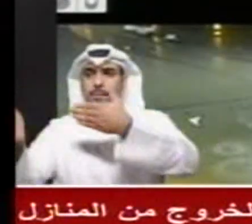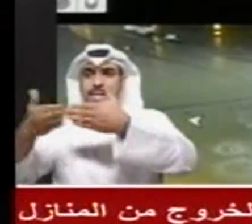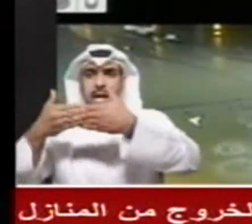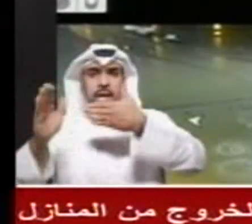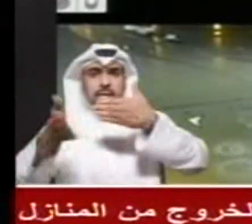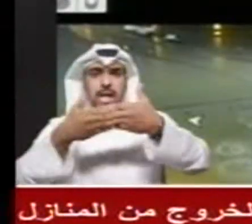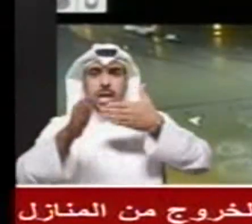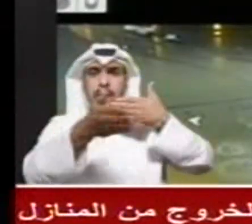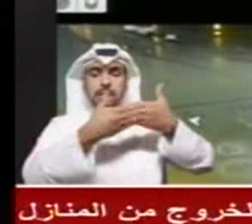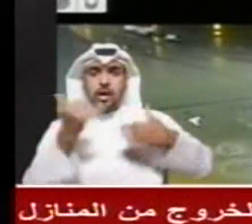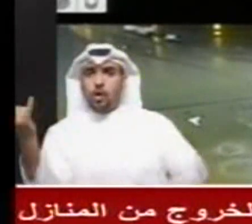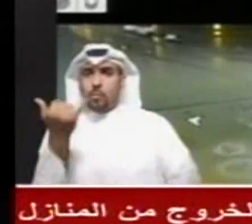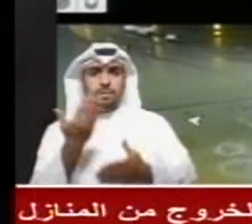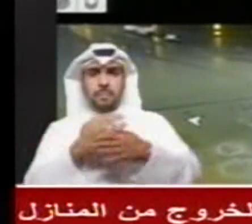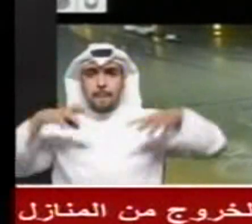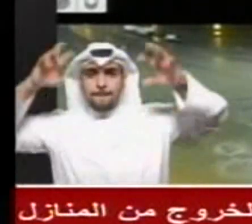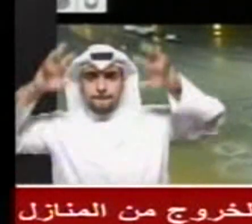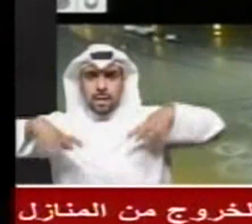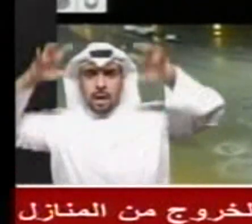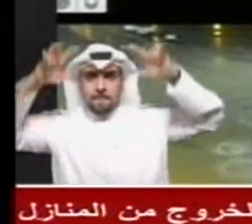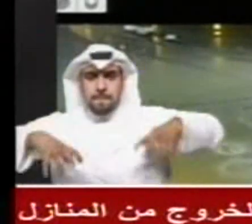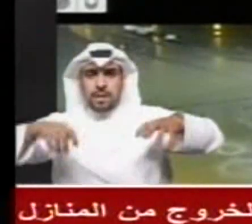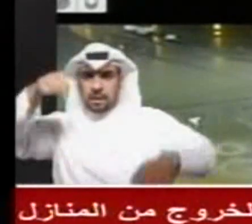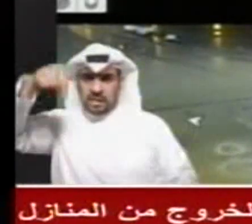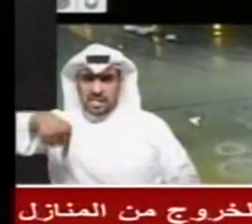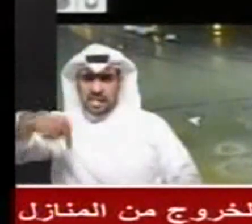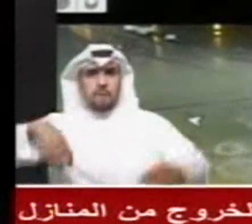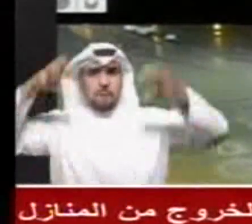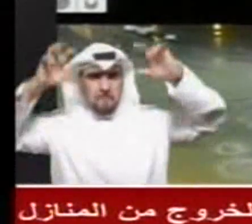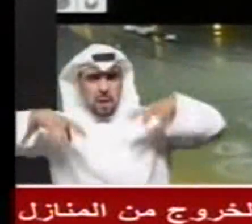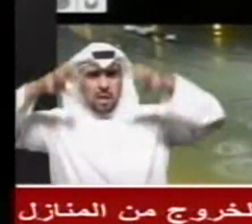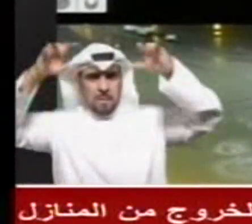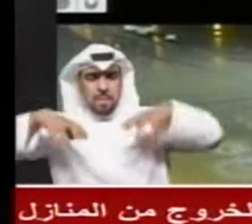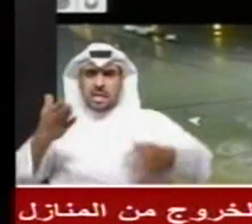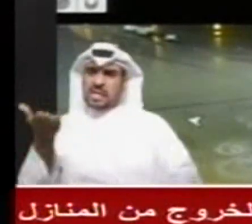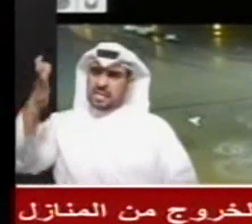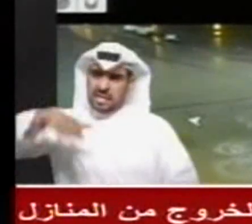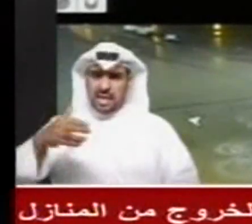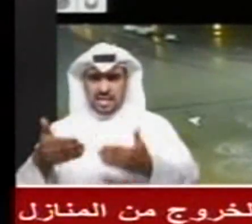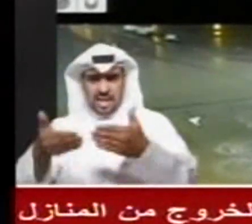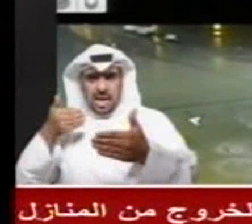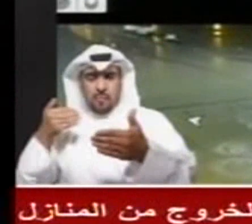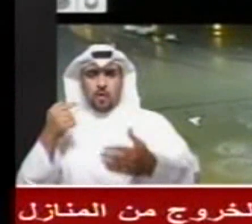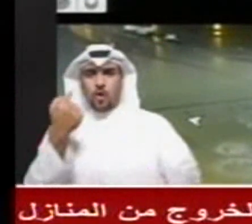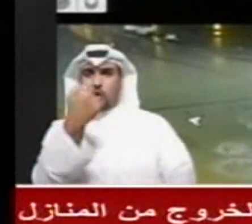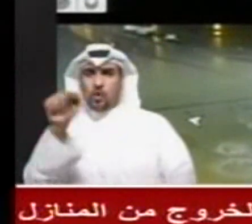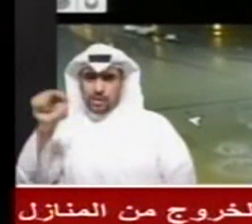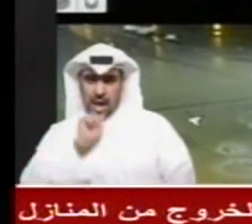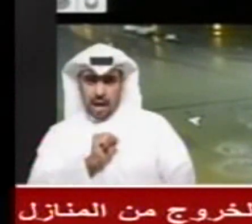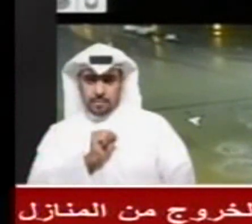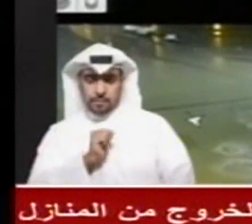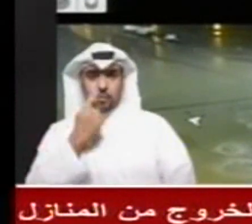الآن نتيجة الأمطار الشديدة اللي زادت الفترة نص ساعة الماضية.